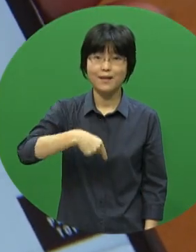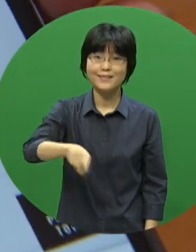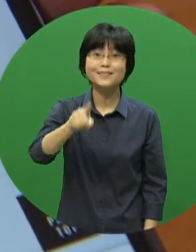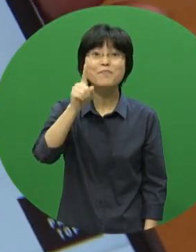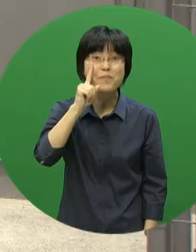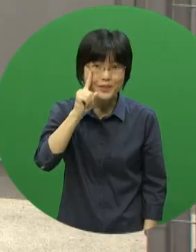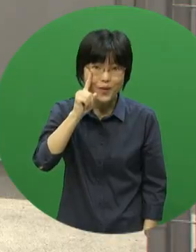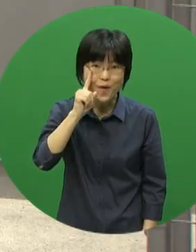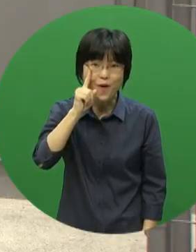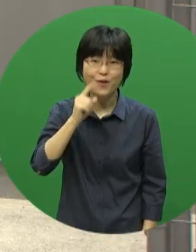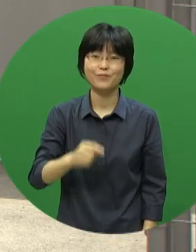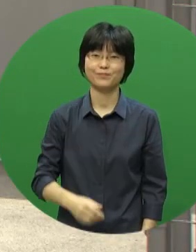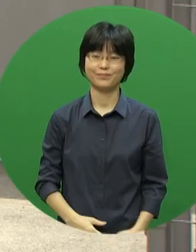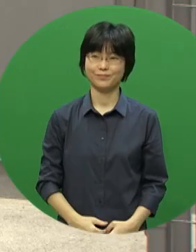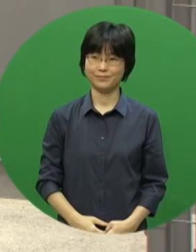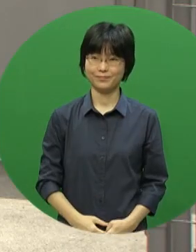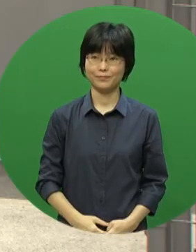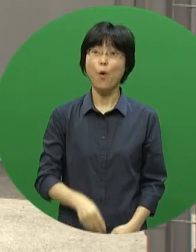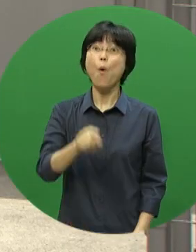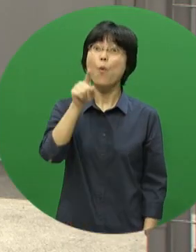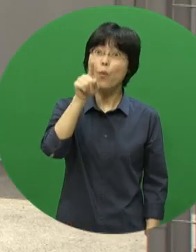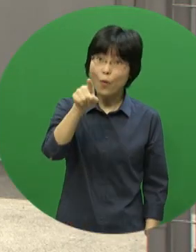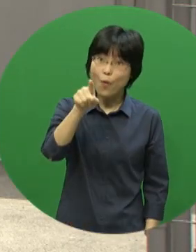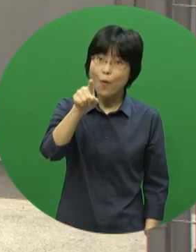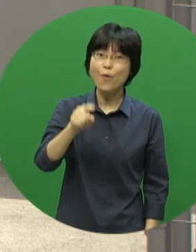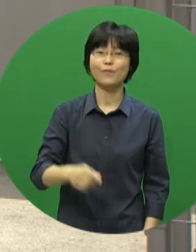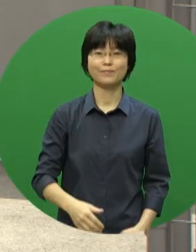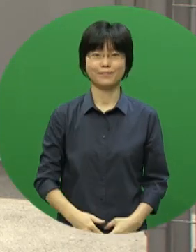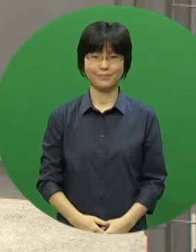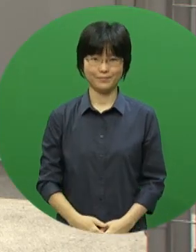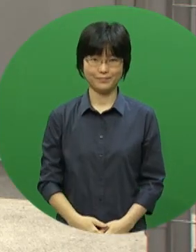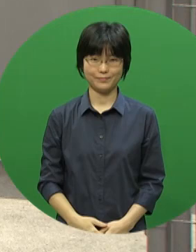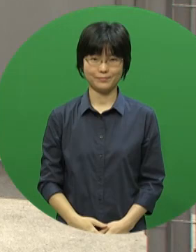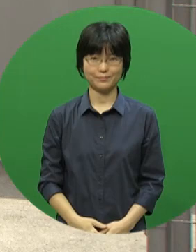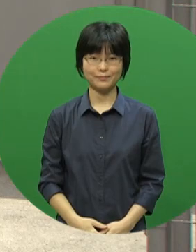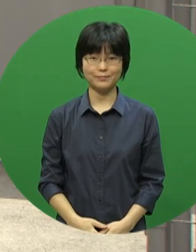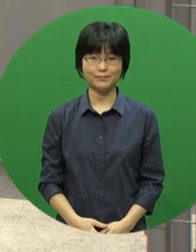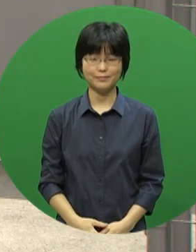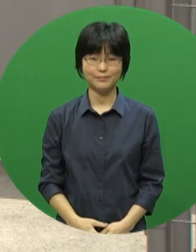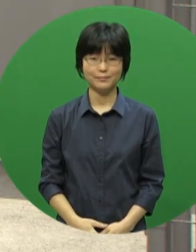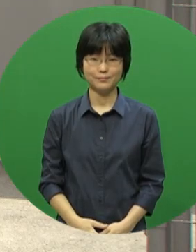早速行ってみよう。 あ、ここが眺望スペースか。